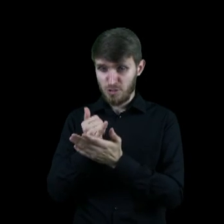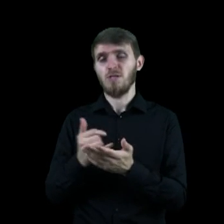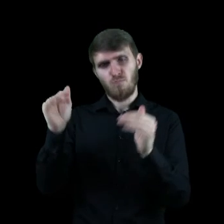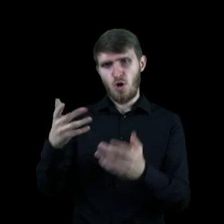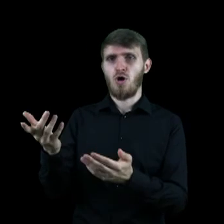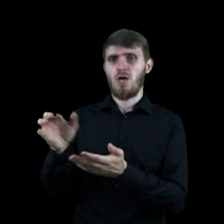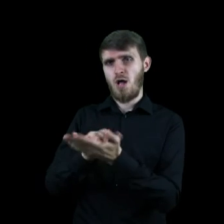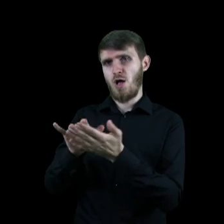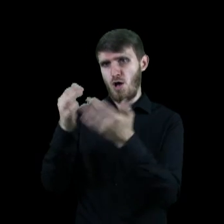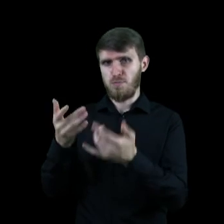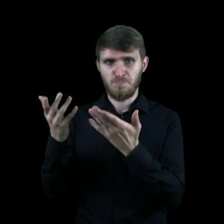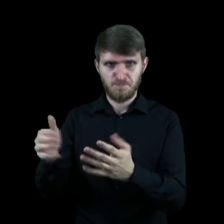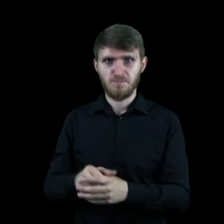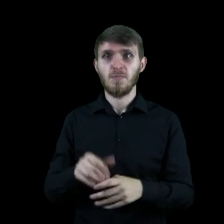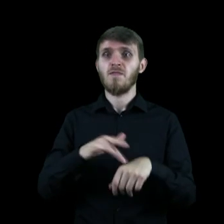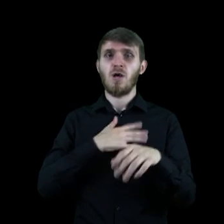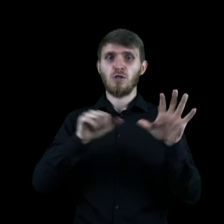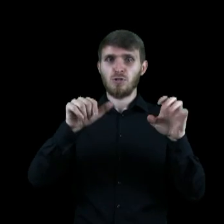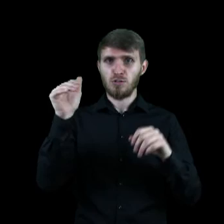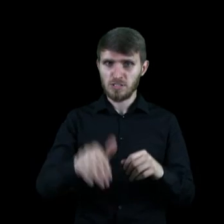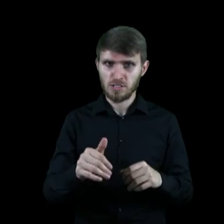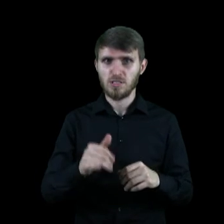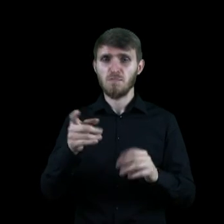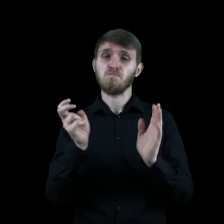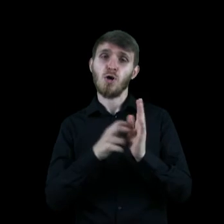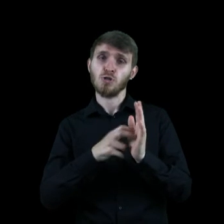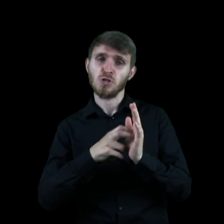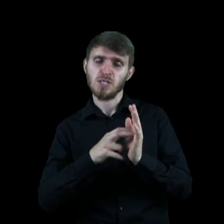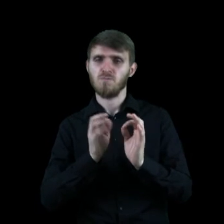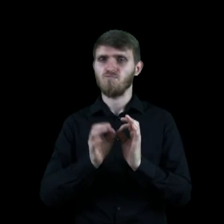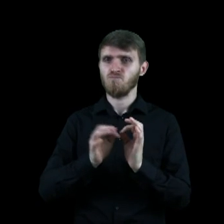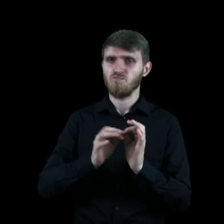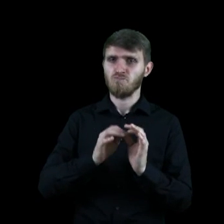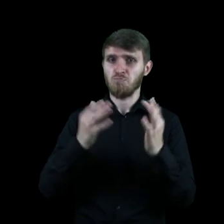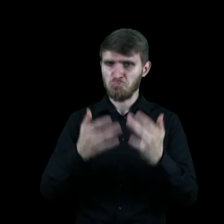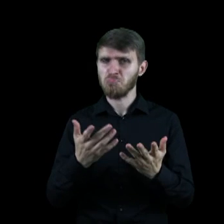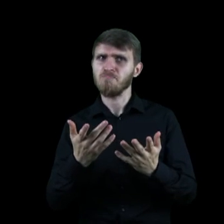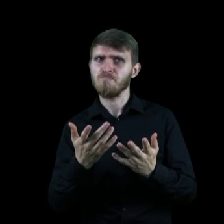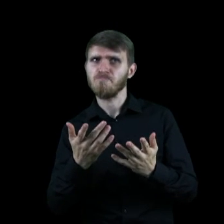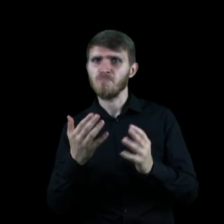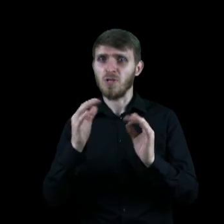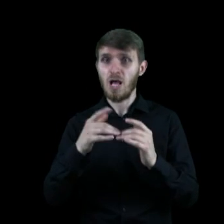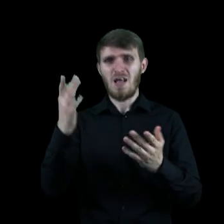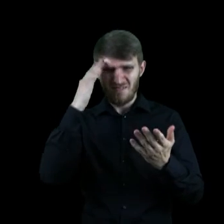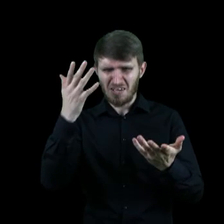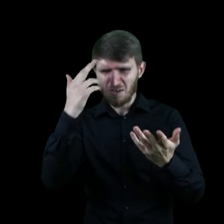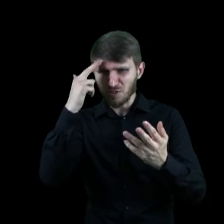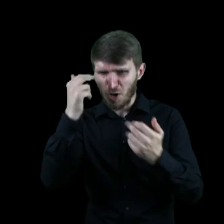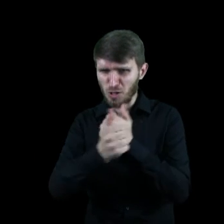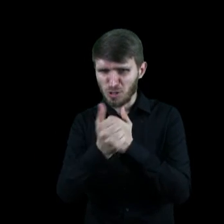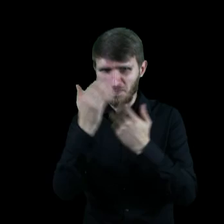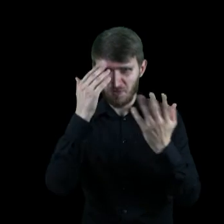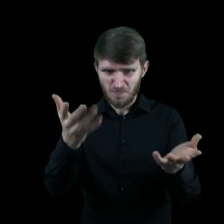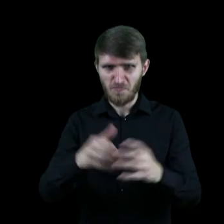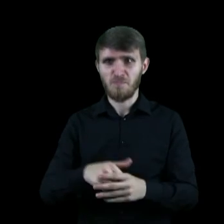jeśli was nie przekonuję. To będzie 600 tysięcy złotych. Jeśli to podzielimy i poradzimy sobie z przecinkiem.